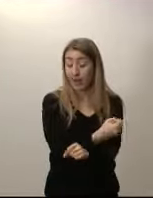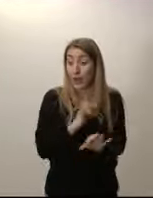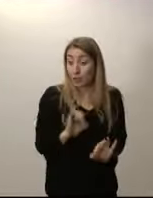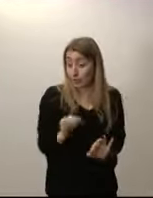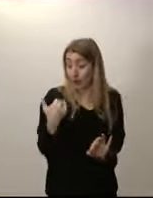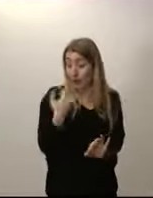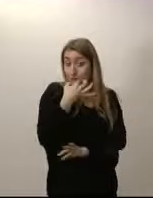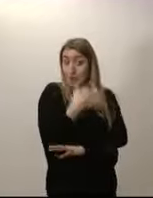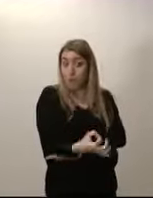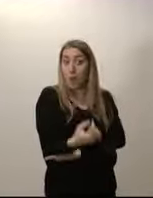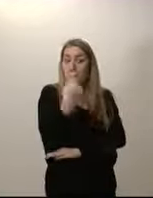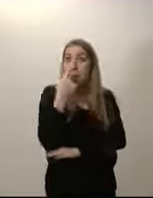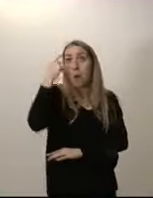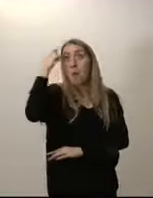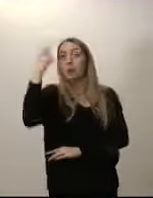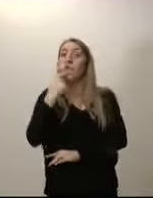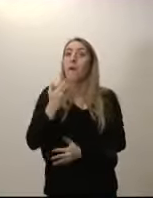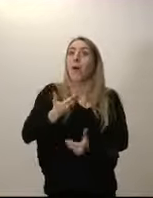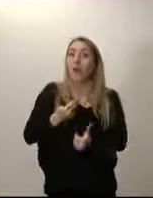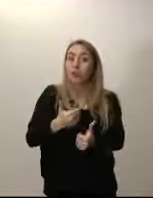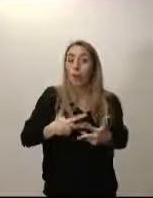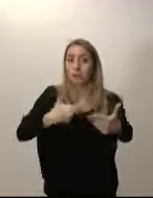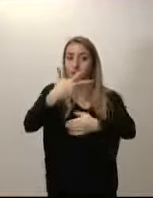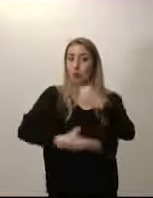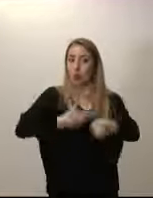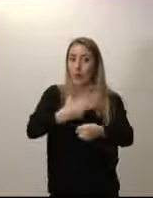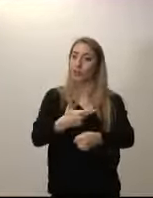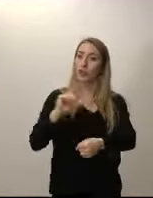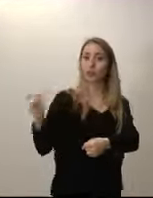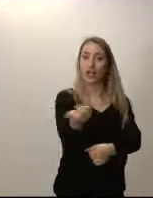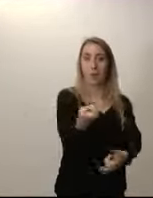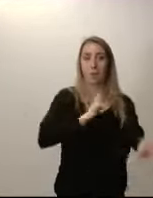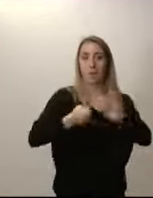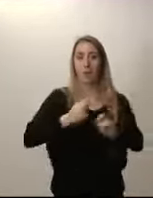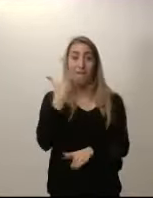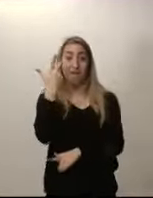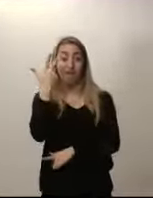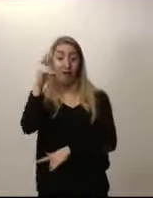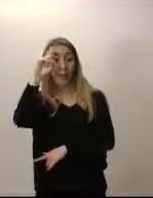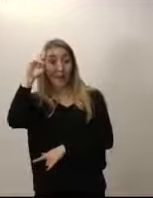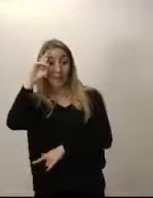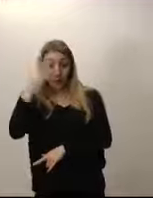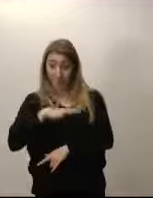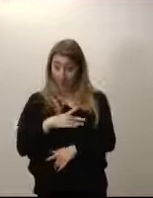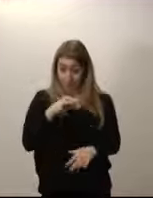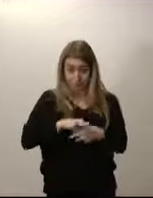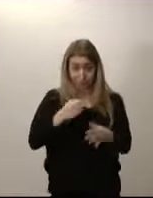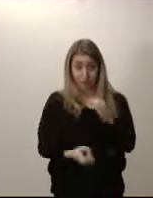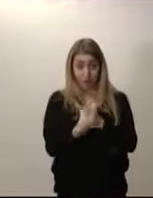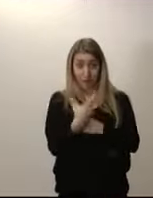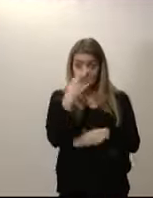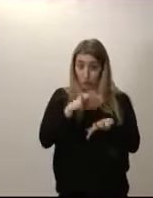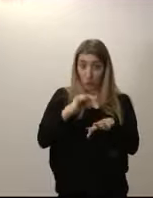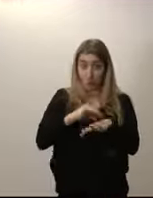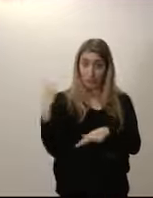que je devrais attendre 3 ans pour que l'on me donne raison. C'est venu au bout de 3 minutes. Au bout de 3 minutes, vous avez dit, mais oui, bien sûr qu'on le fera. Eh bien,